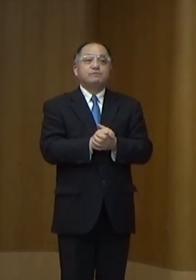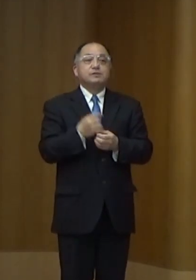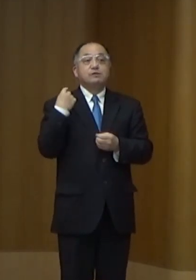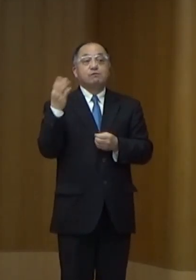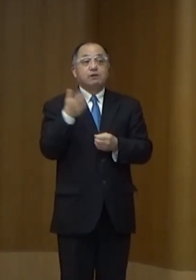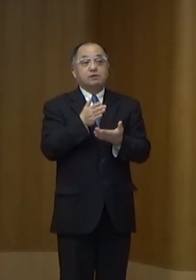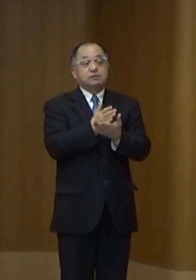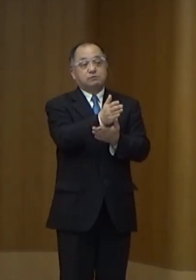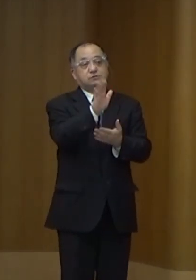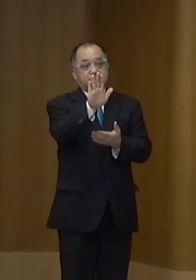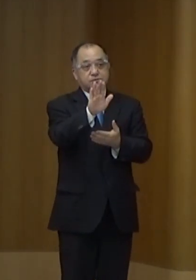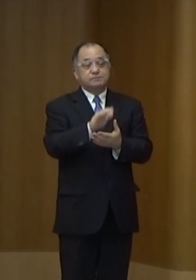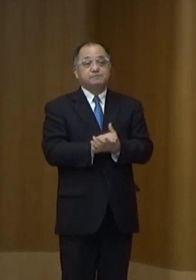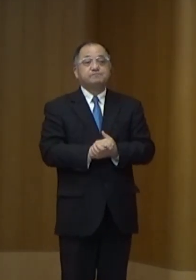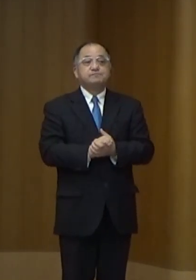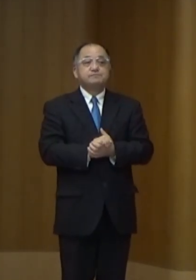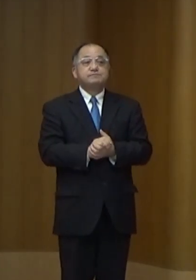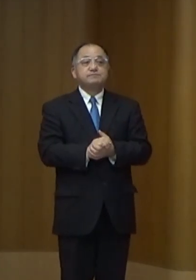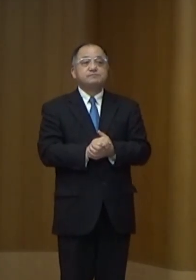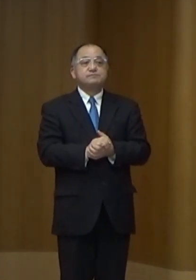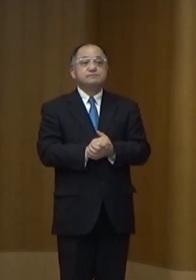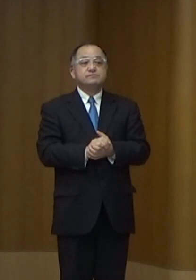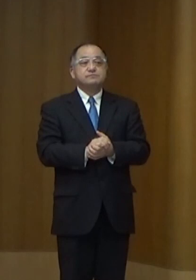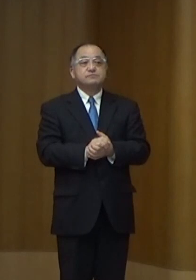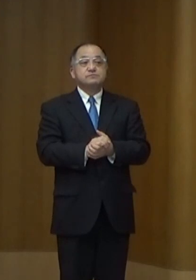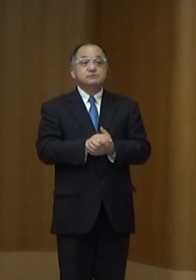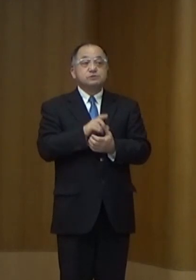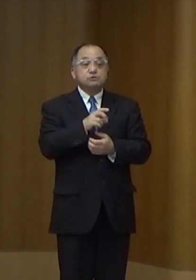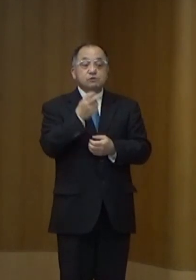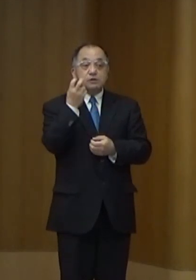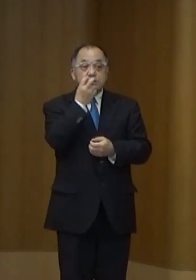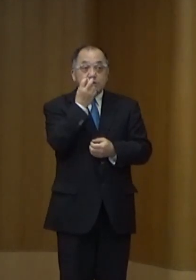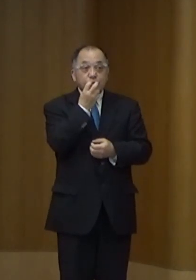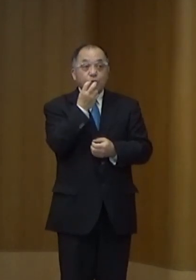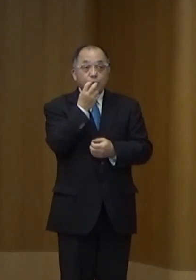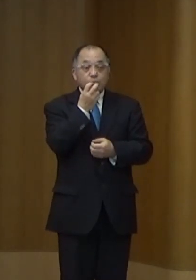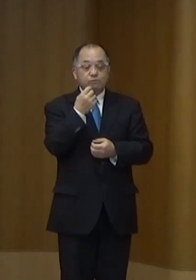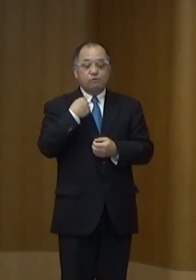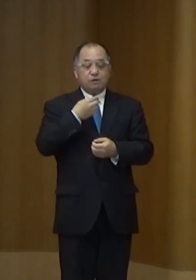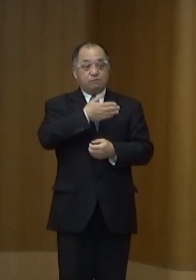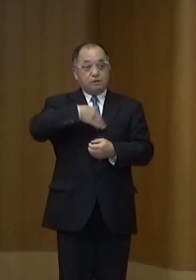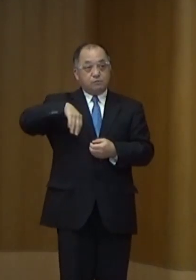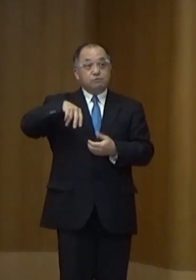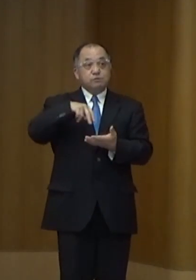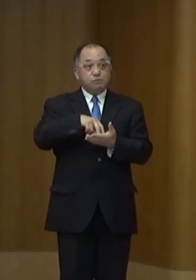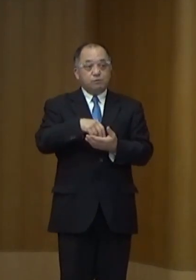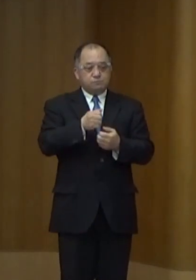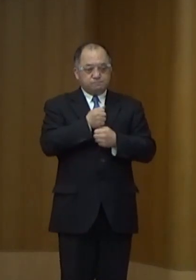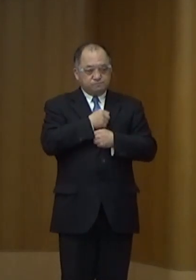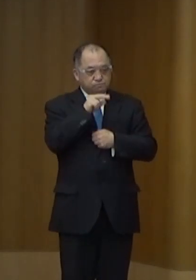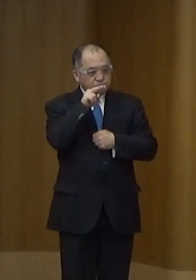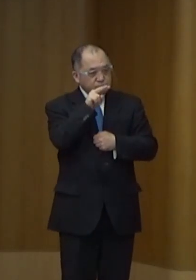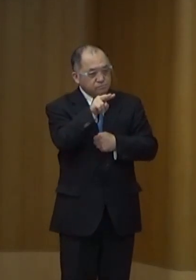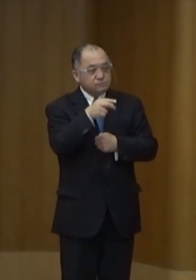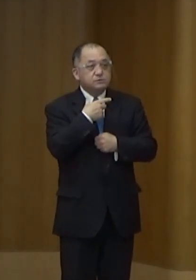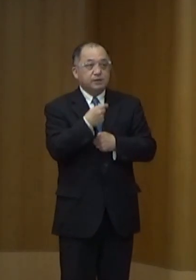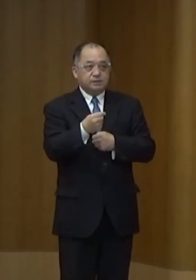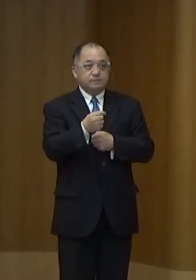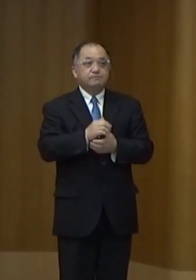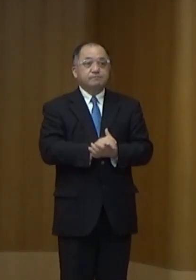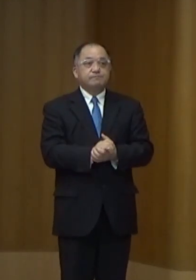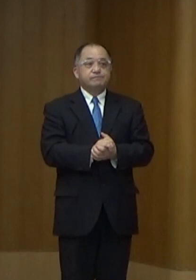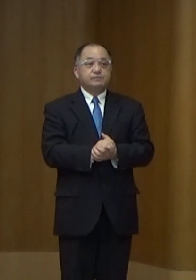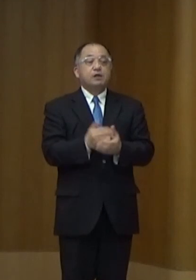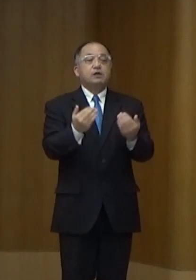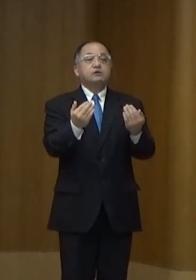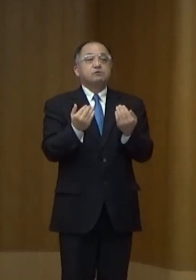日からやっています。こういったモニタリング検査の動向をどうとしても注視をしていきたいというふうに考えてますし、必要